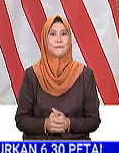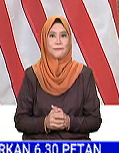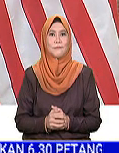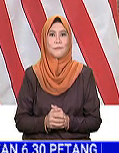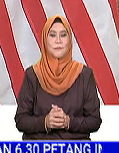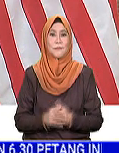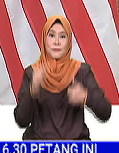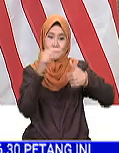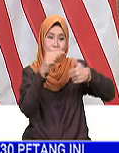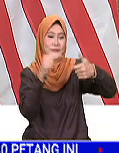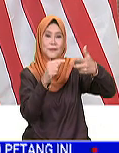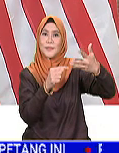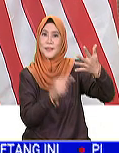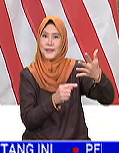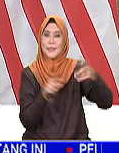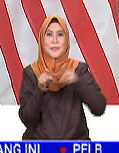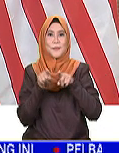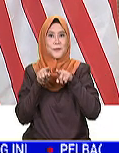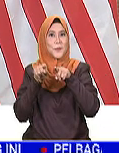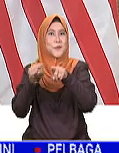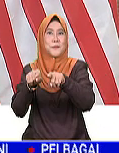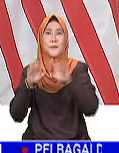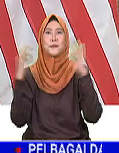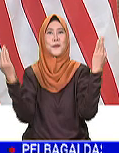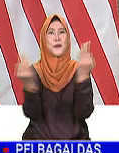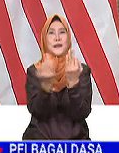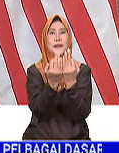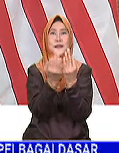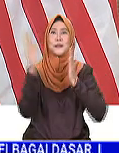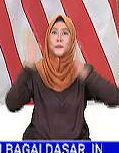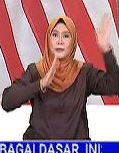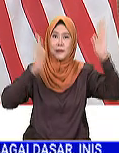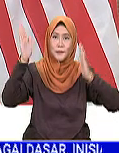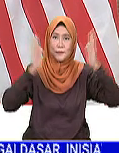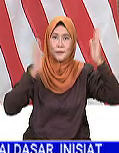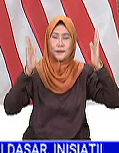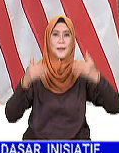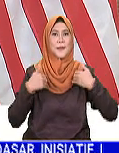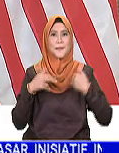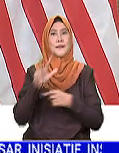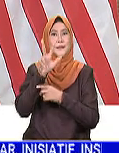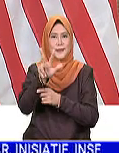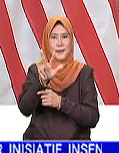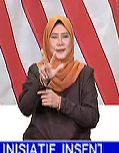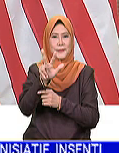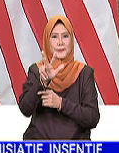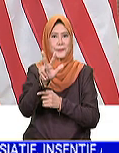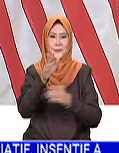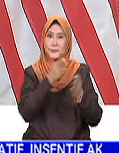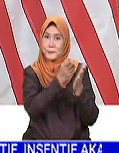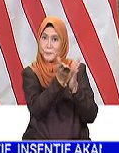Kesemua nilai ini selari dengan konsep keluarga Malaysia yang menekankan tentang tiga teras utama,